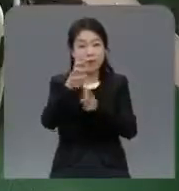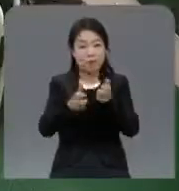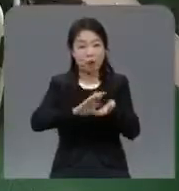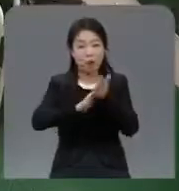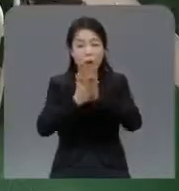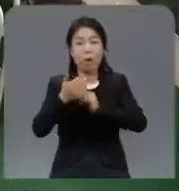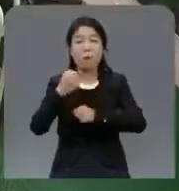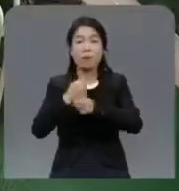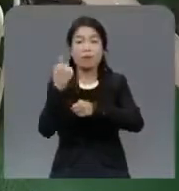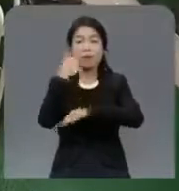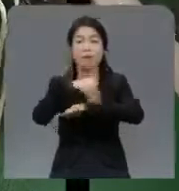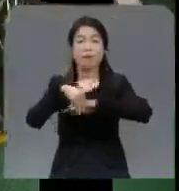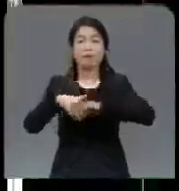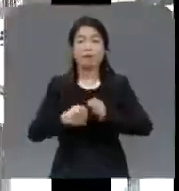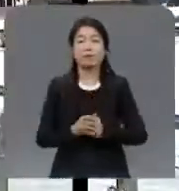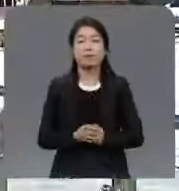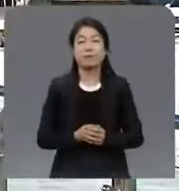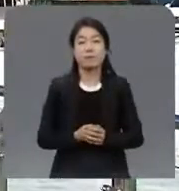추진할 예정입니다.